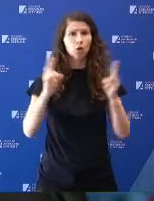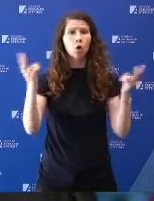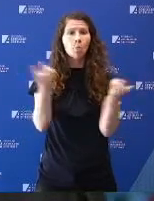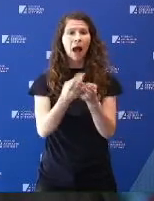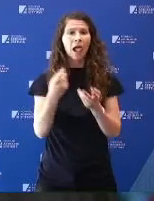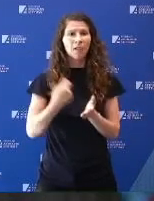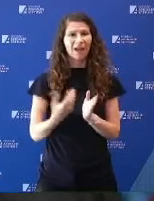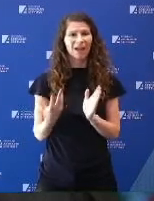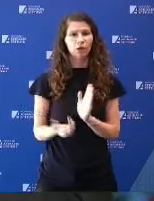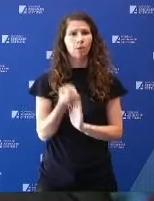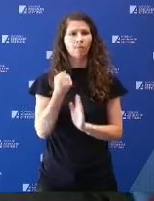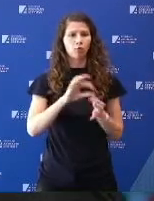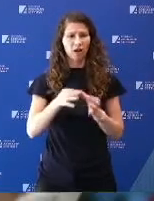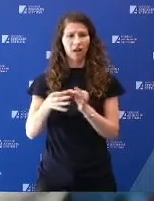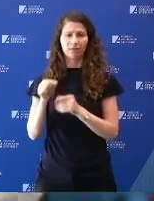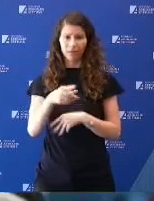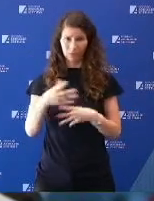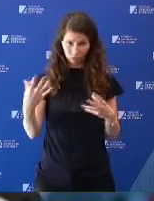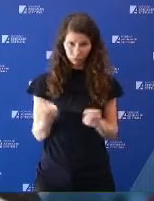Wertschöpfungsketten,